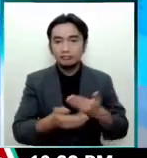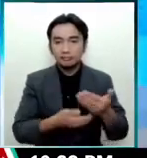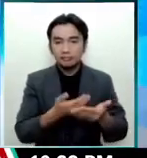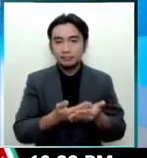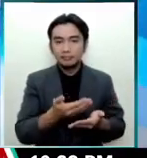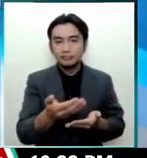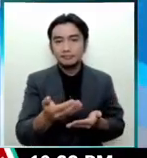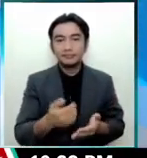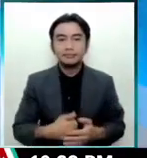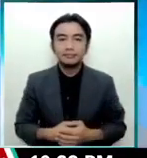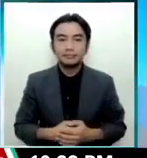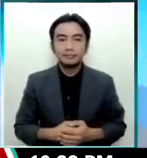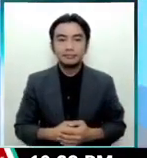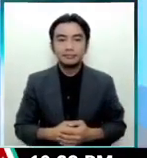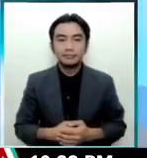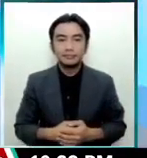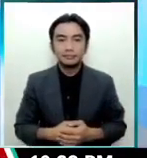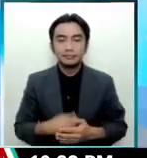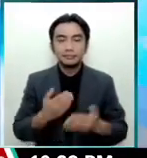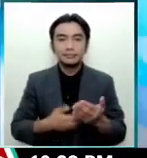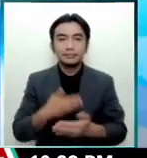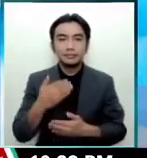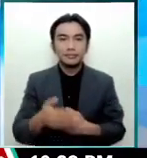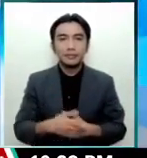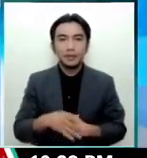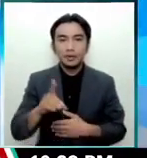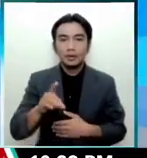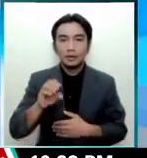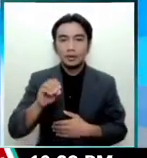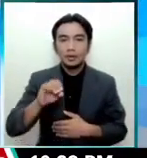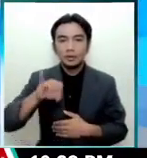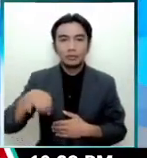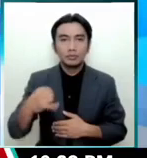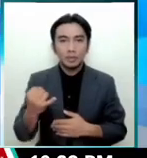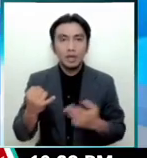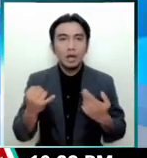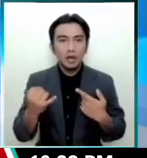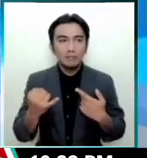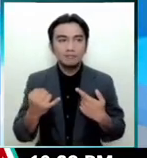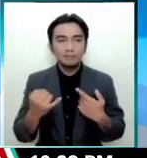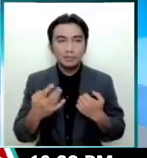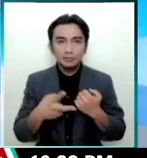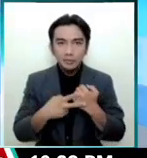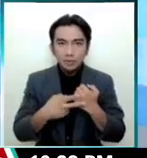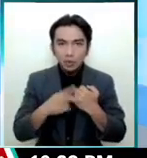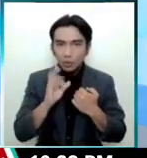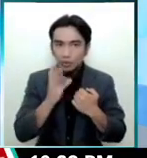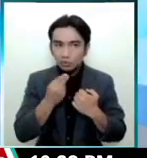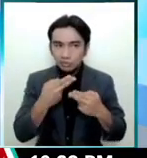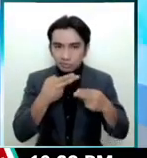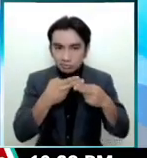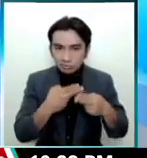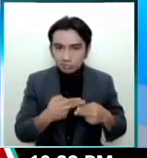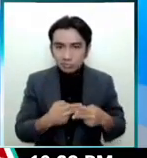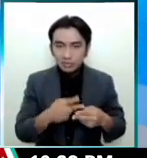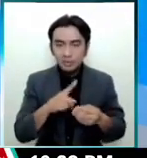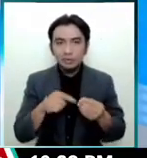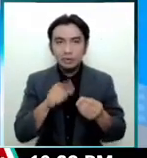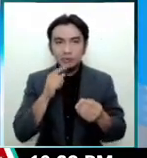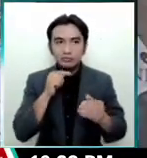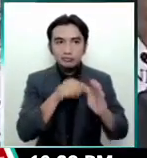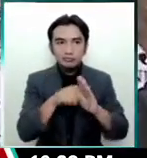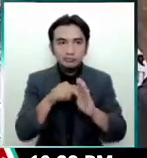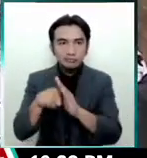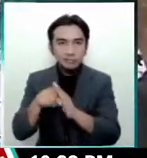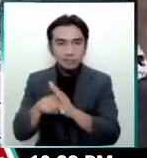Hawak na raw ng Department of Justice ang isa umano sa mga mastermind sa pagpatay kay Governor Roel Degamo at walong iba pa.